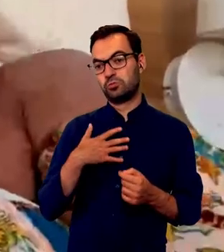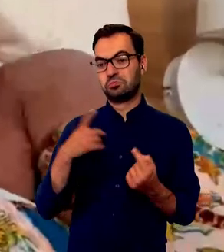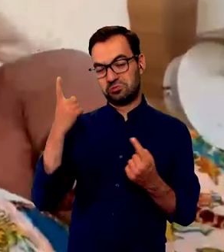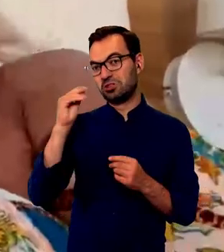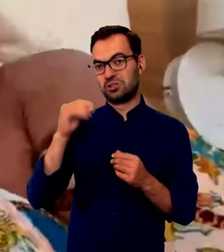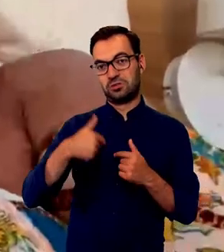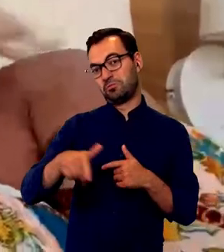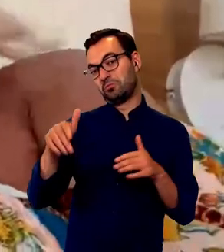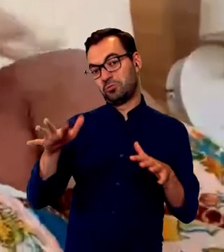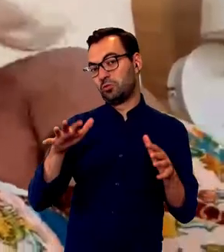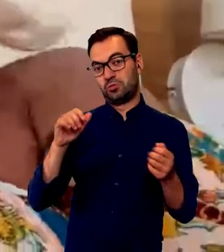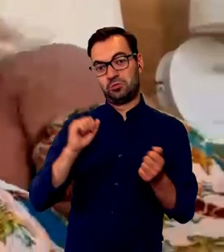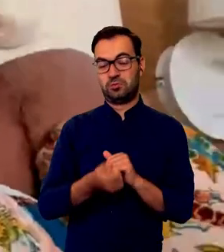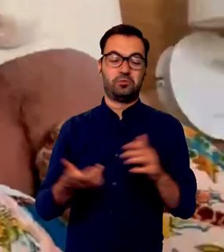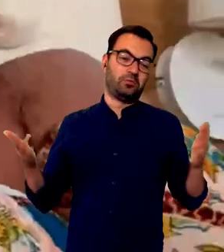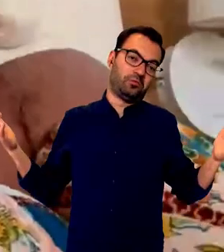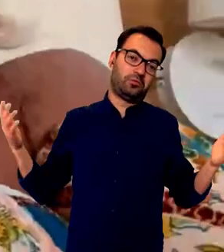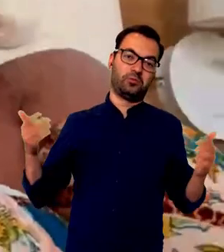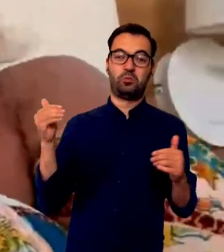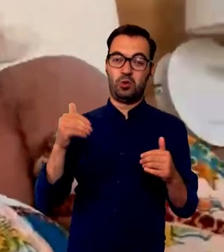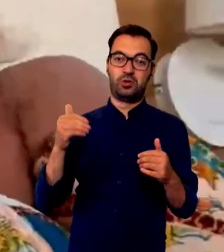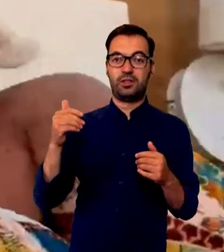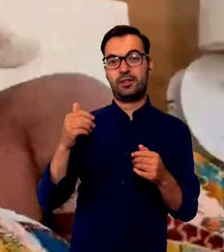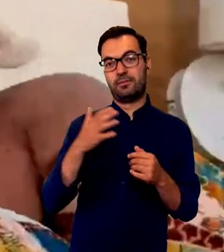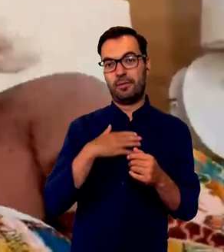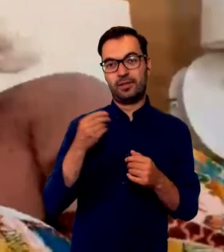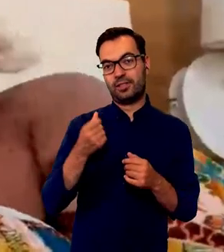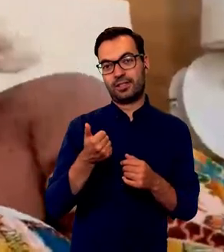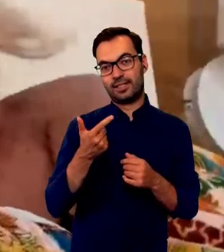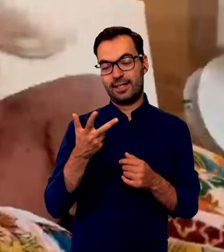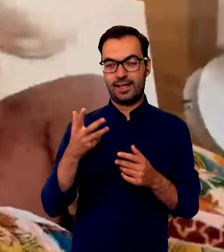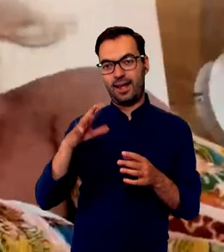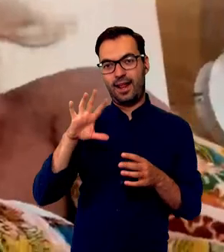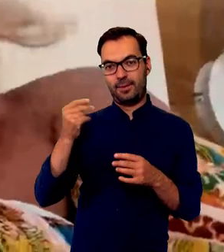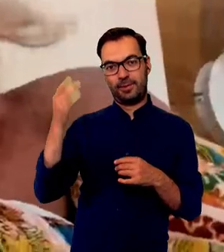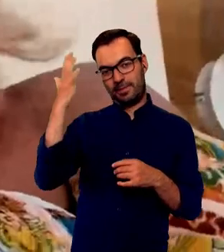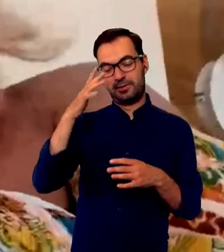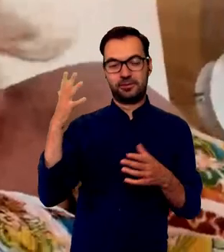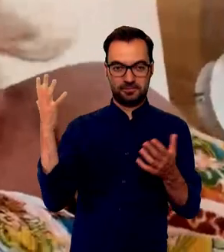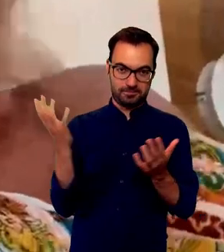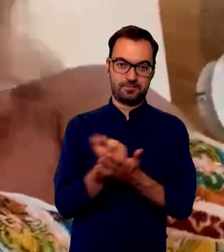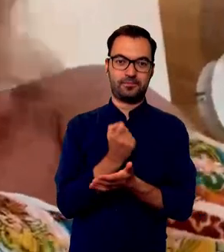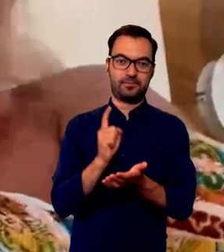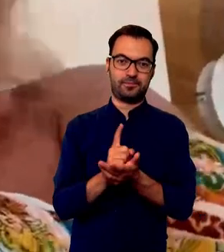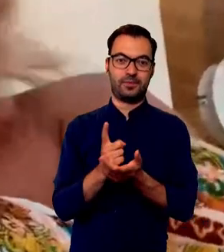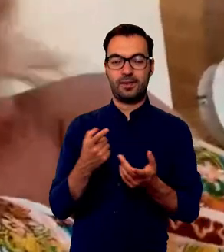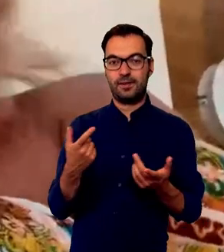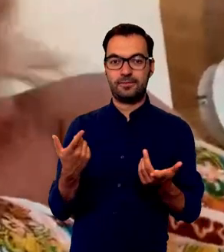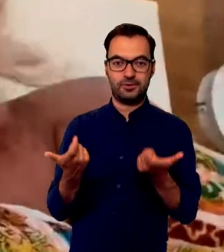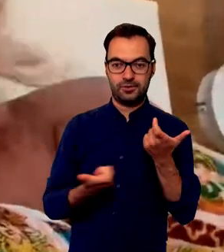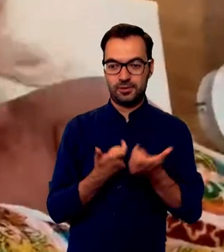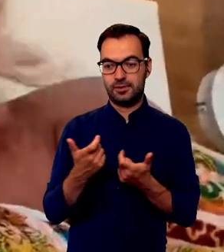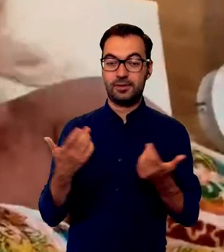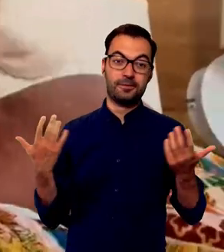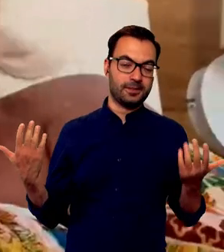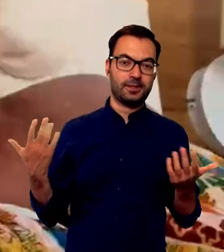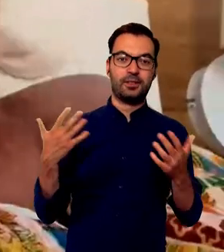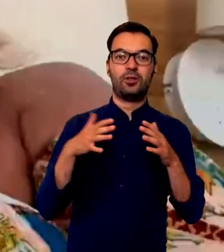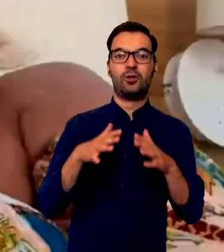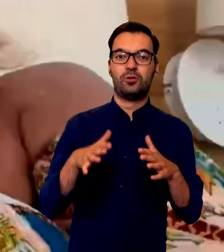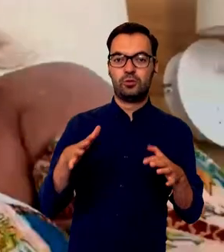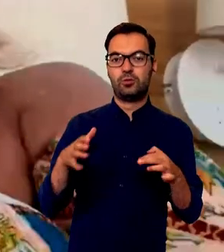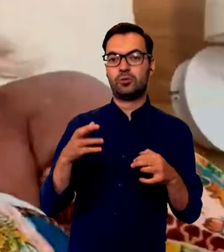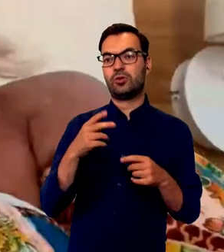mną. Może jeszcze spełnię kilka takich nierealnych marzeń, ponieważ no, jakby wiele rzeczy idzie w